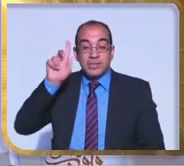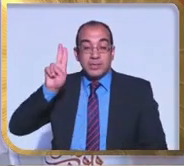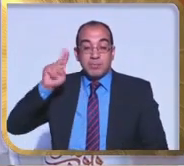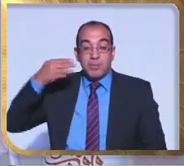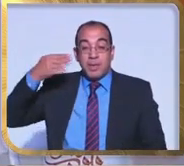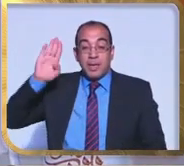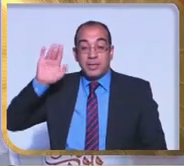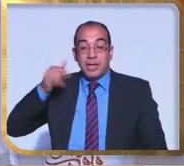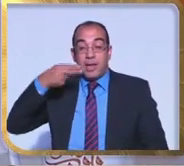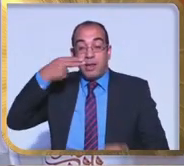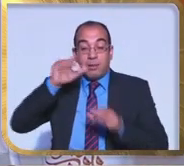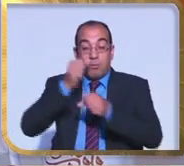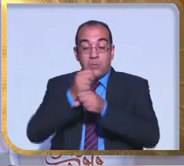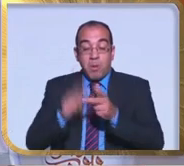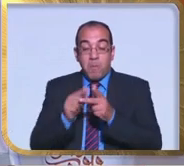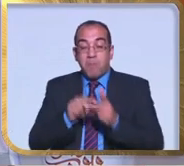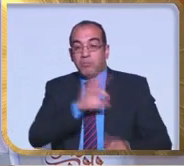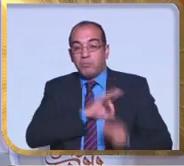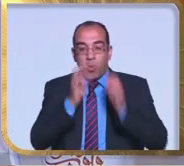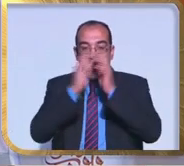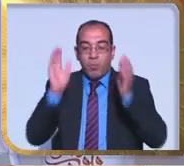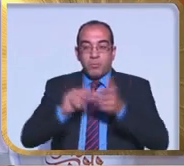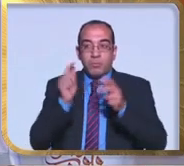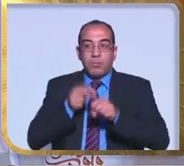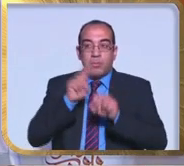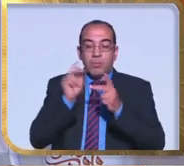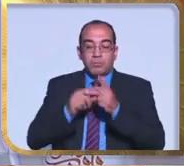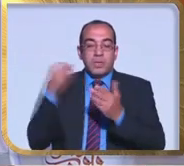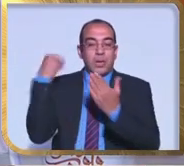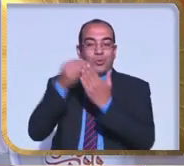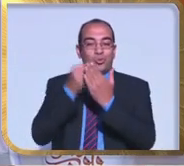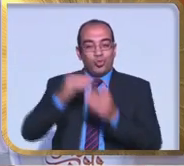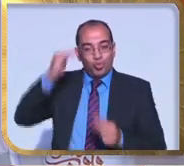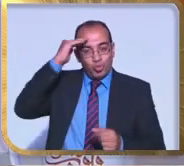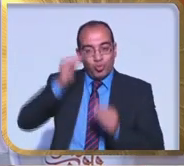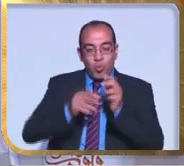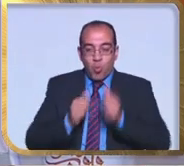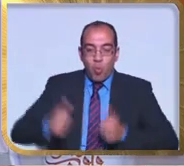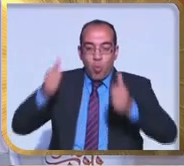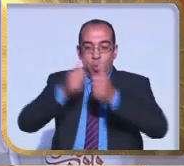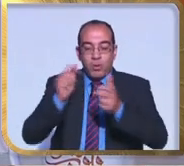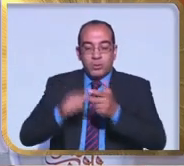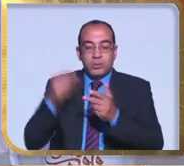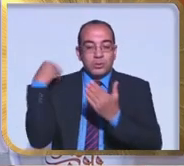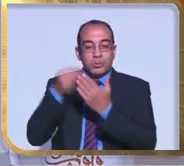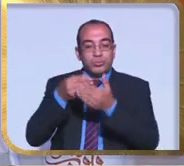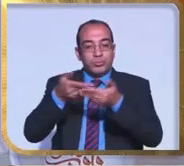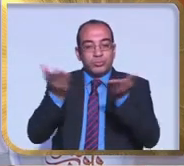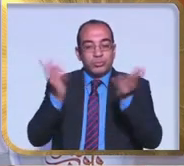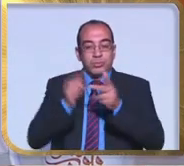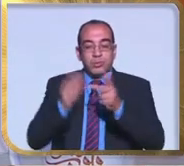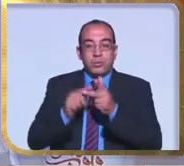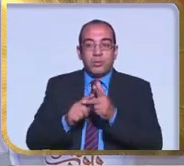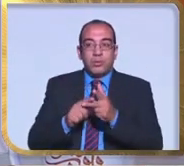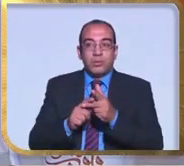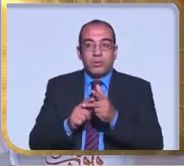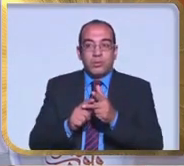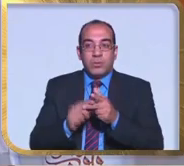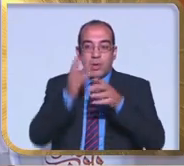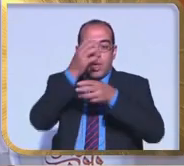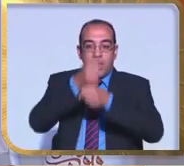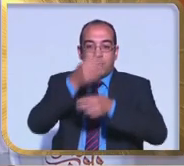البخاري رحمه الله رحمة واسعة، وجزاه الله عن الأمة خير الجزاء،